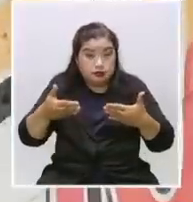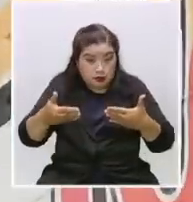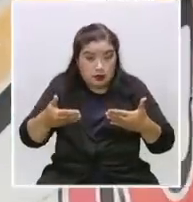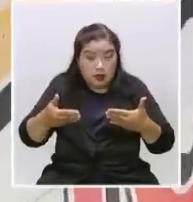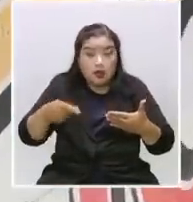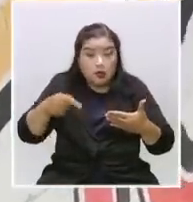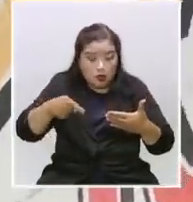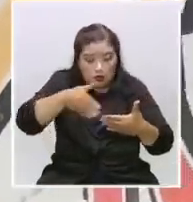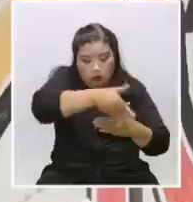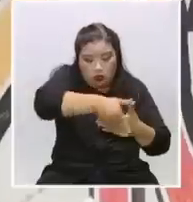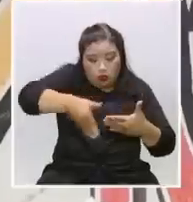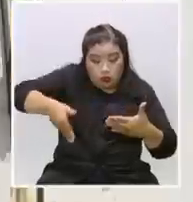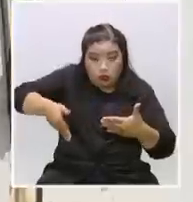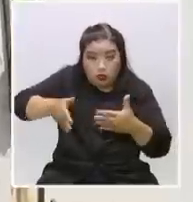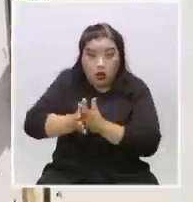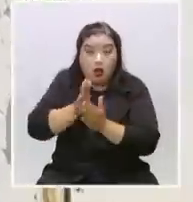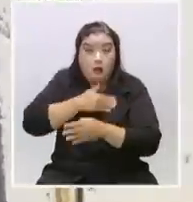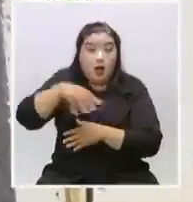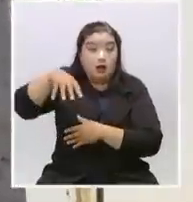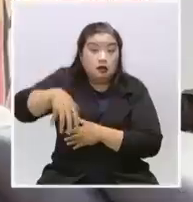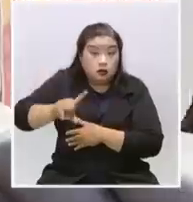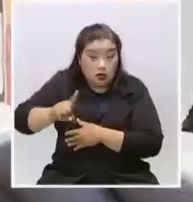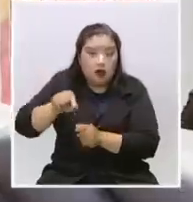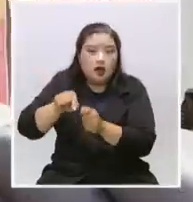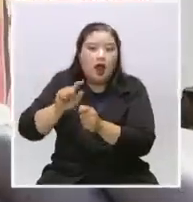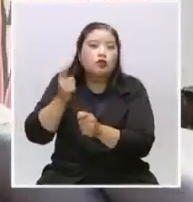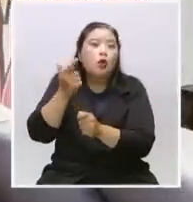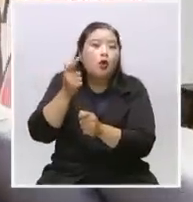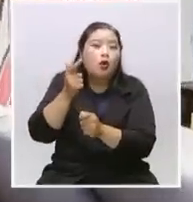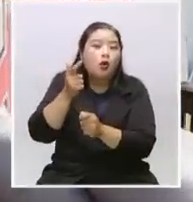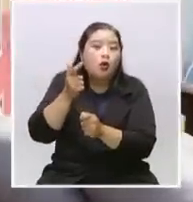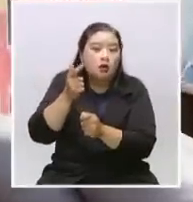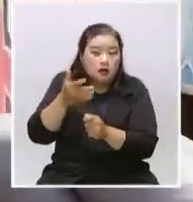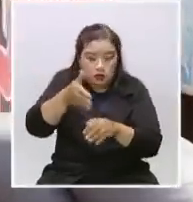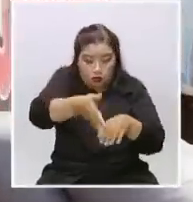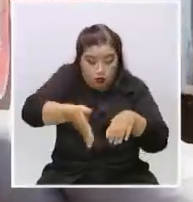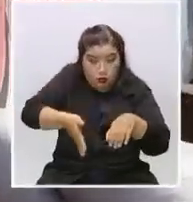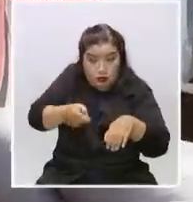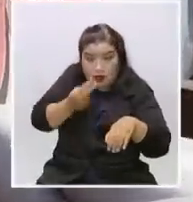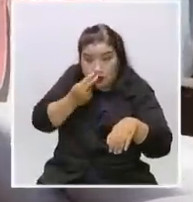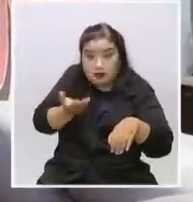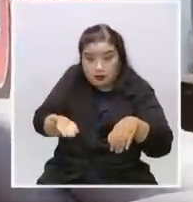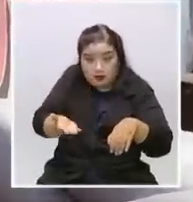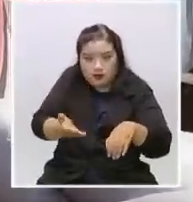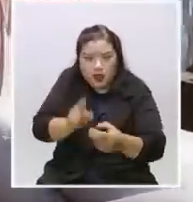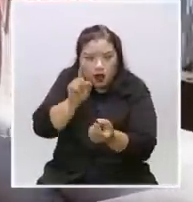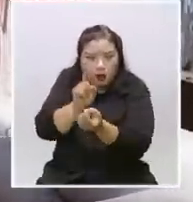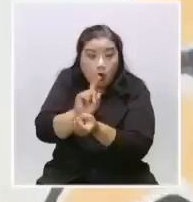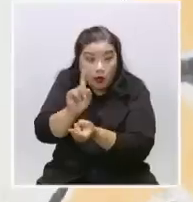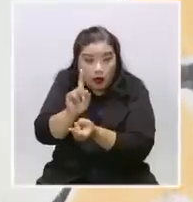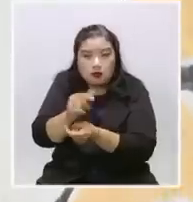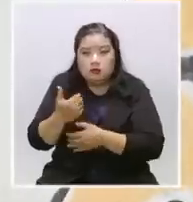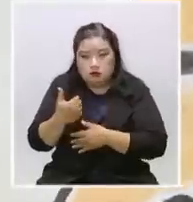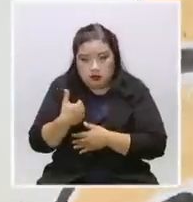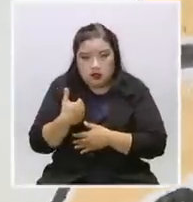ระยาหน้าวัดสนามชัยตำบลลาดหลวงอำเภอเมืองอ่างทองปรากฏว่าผู้สื่อข่าวลงไปนะคะแล้วก็ไปเจอการ